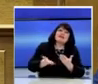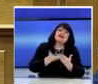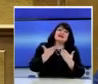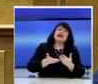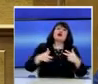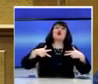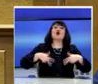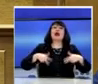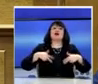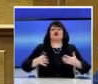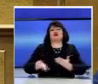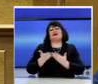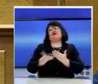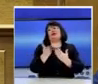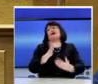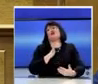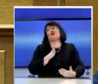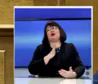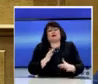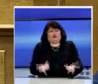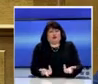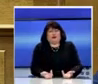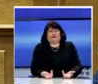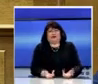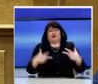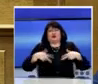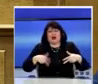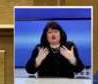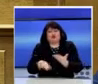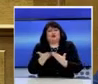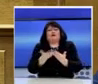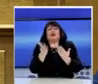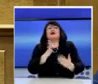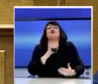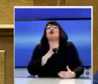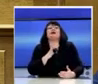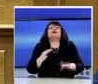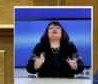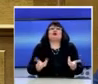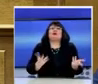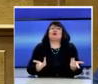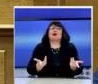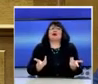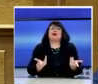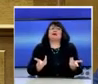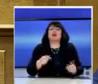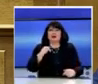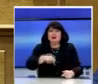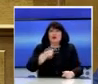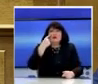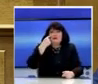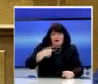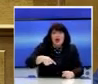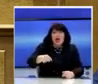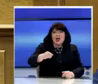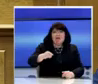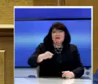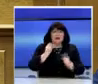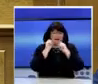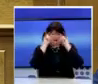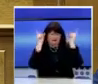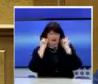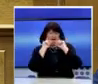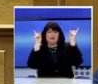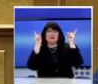παιδιά, αυτό το επιτελικό κράτος? Πού είναι το επιτελικό κράτος? Εδώ βλέπουμε μπροστά μας μια